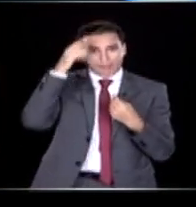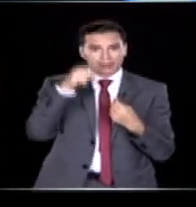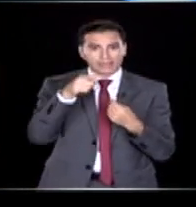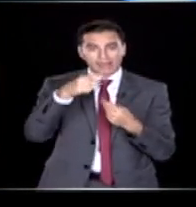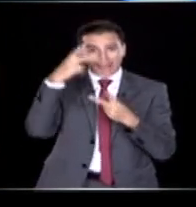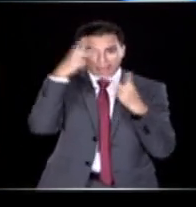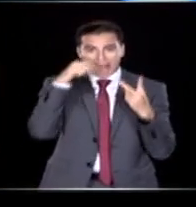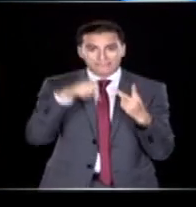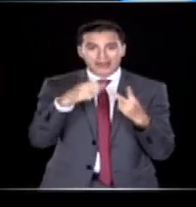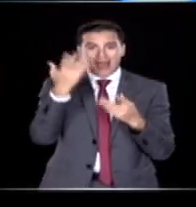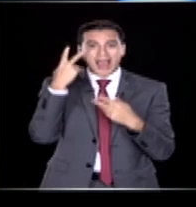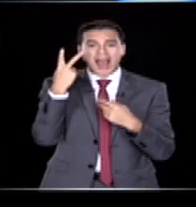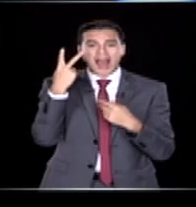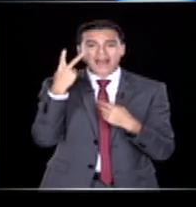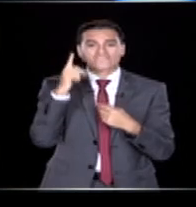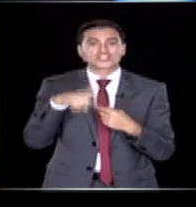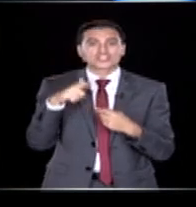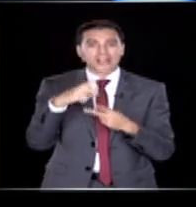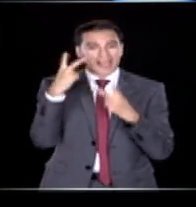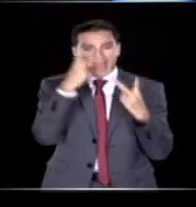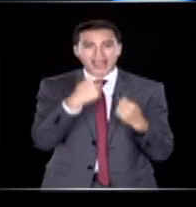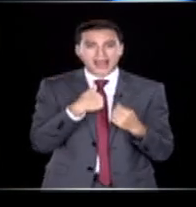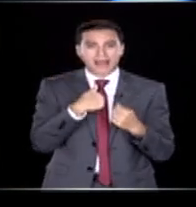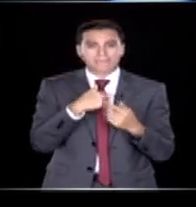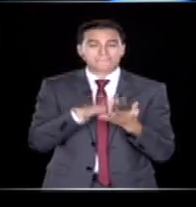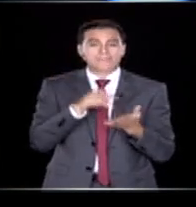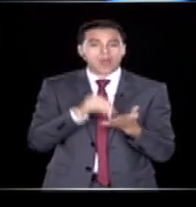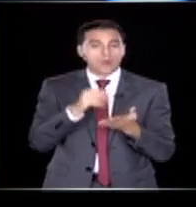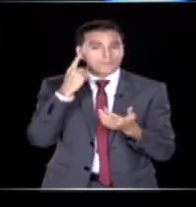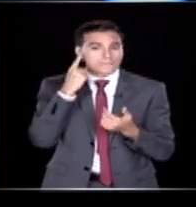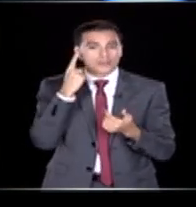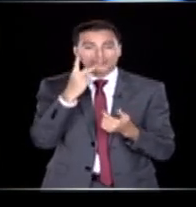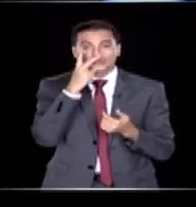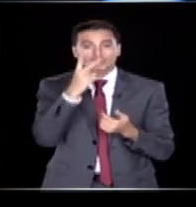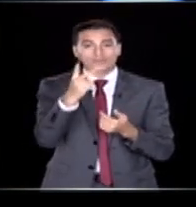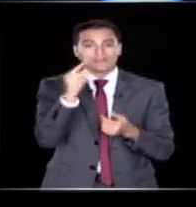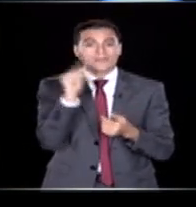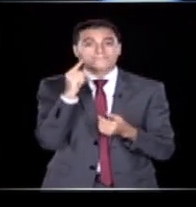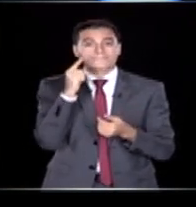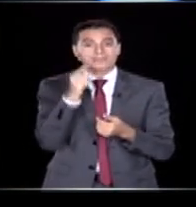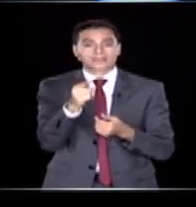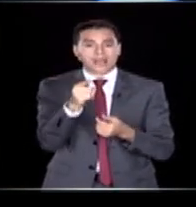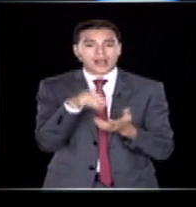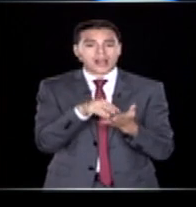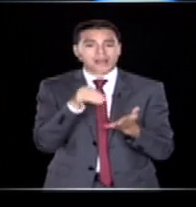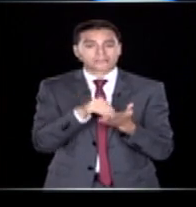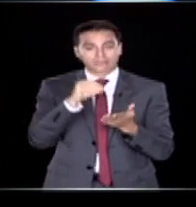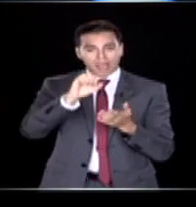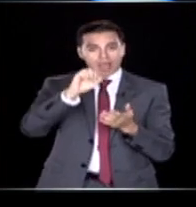الحلم ده من 2016 من اول فشفت البوزم